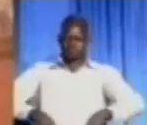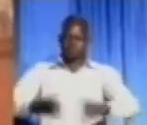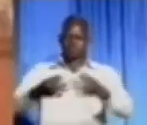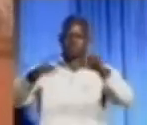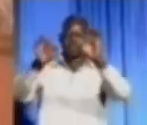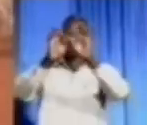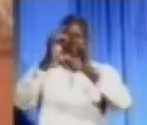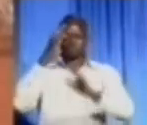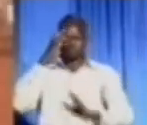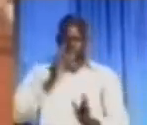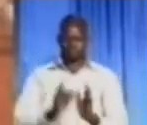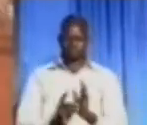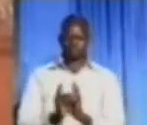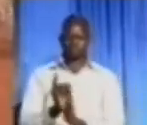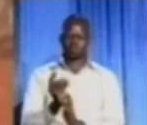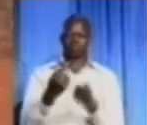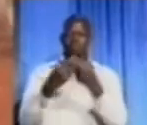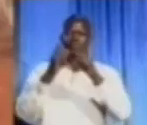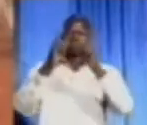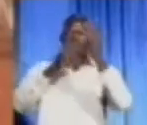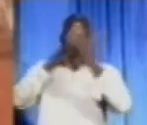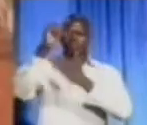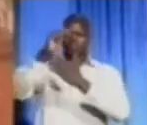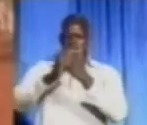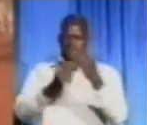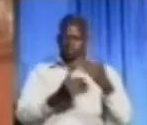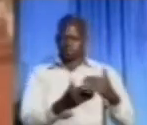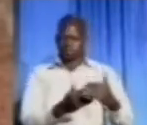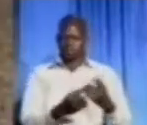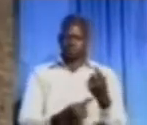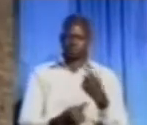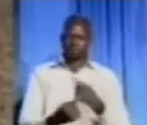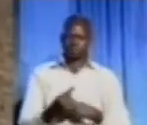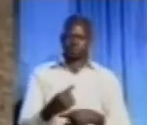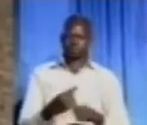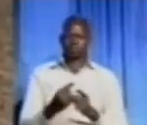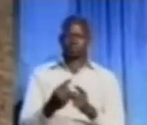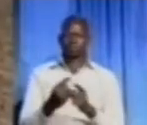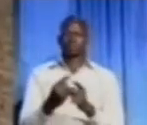son développement. Mais le projet tarde à venir.